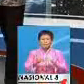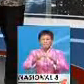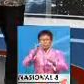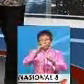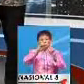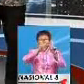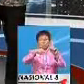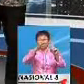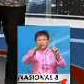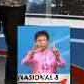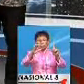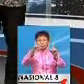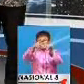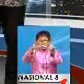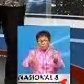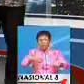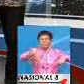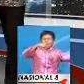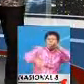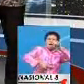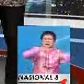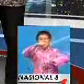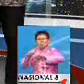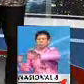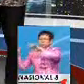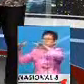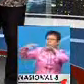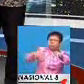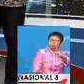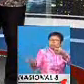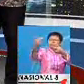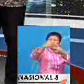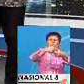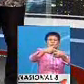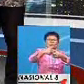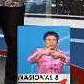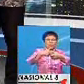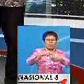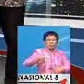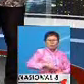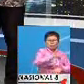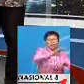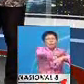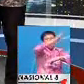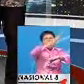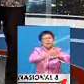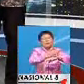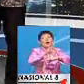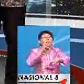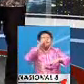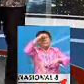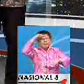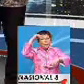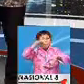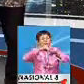lebih 1500 peserta berbasikal bakal berhimpun dan menyertai Semarang Cross country mountain bike air hitam pada